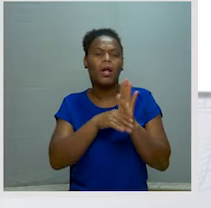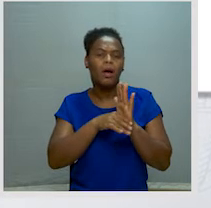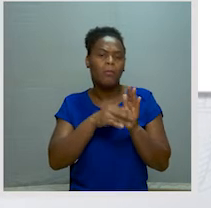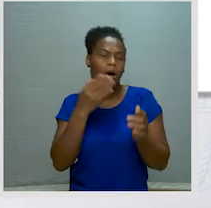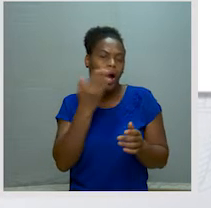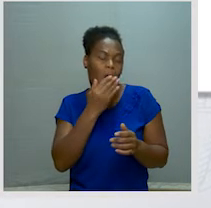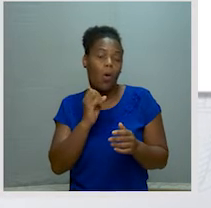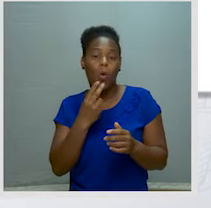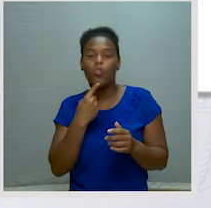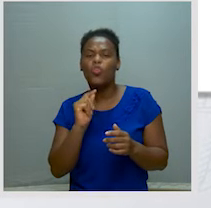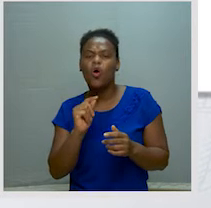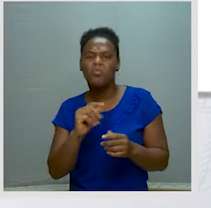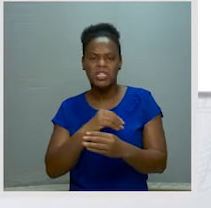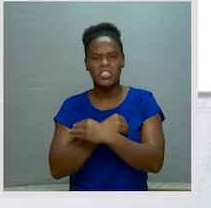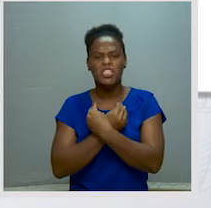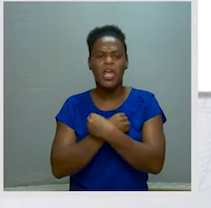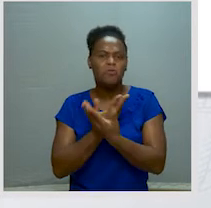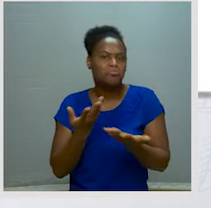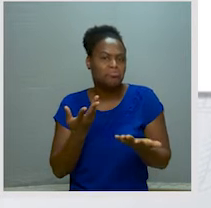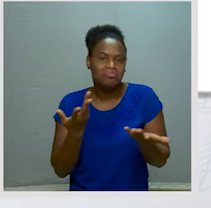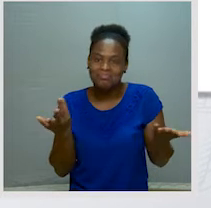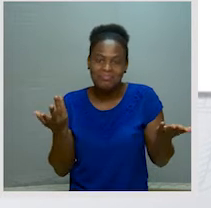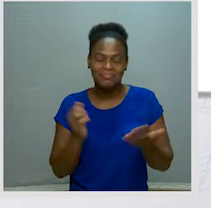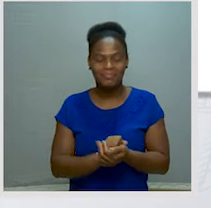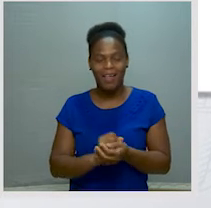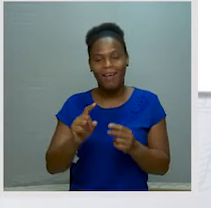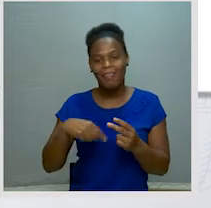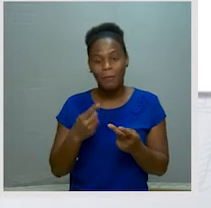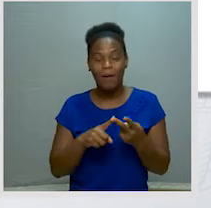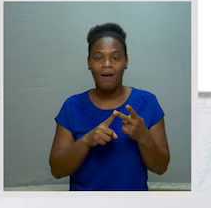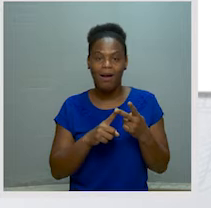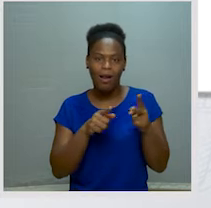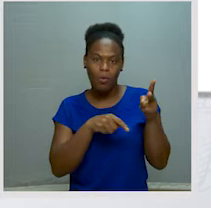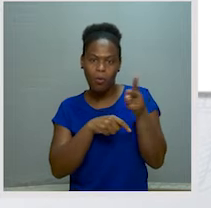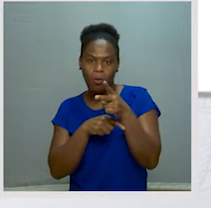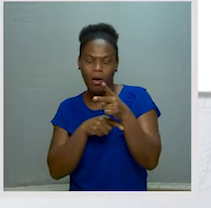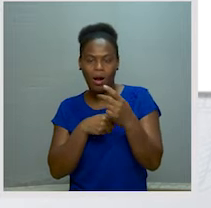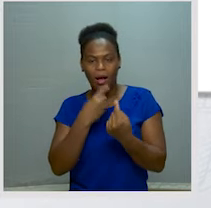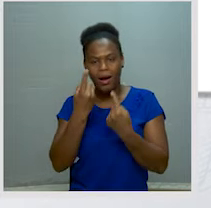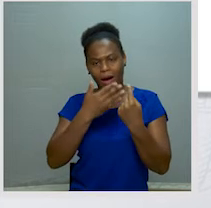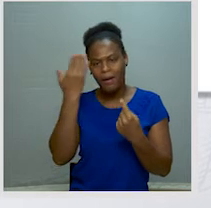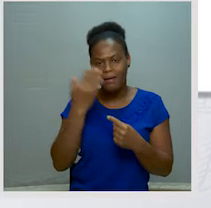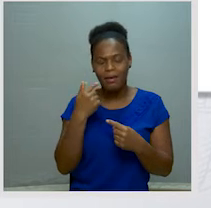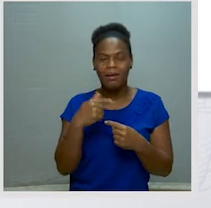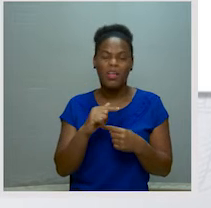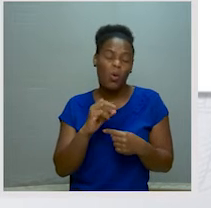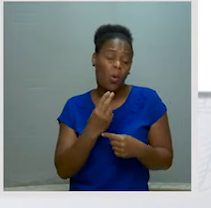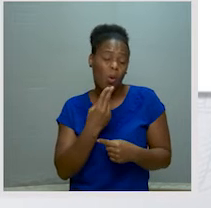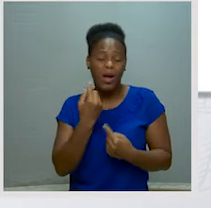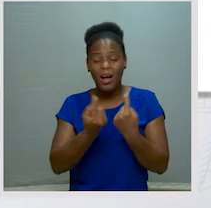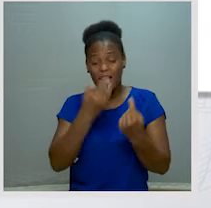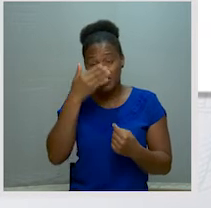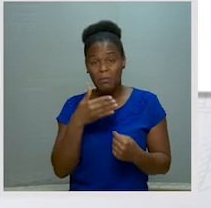nom de dessins animés. Puis, cette émission invite chaque jour ou